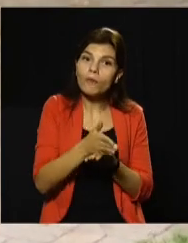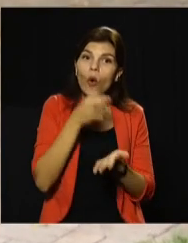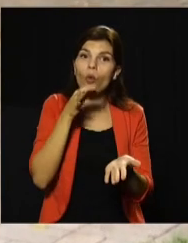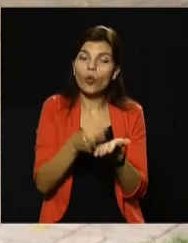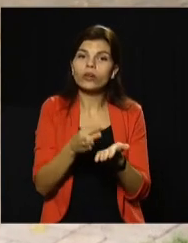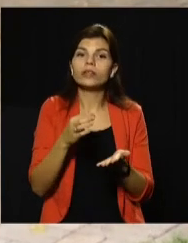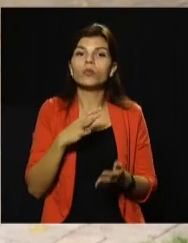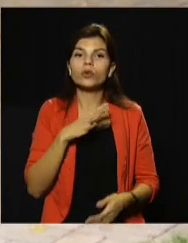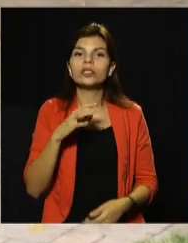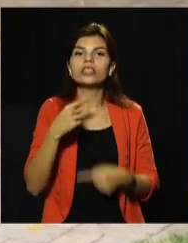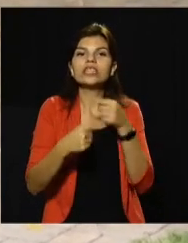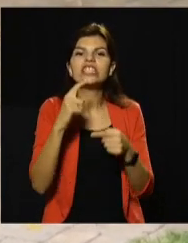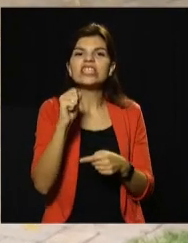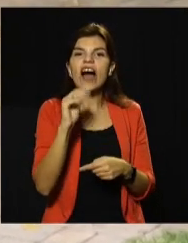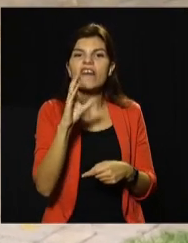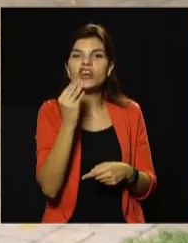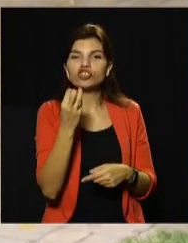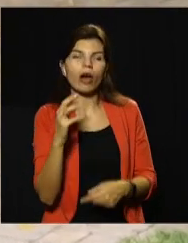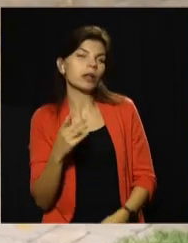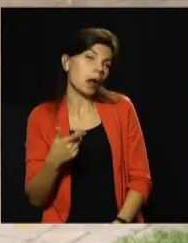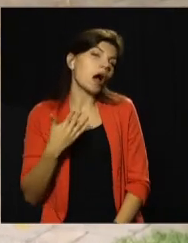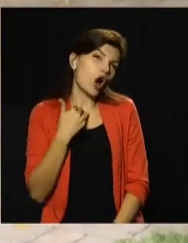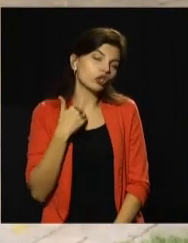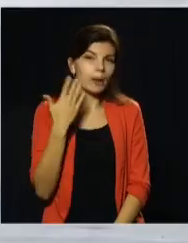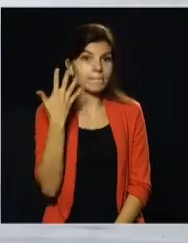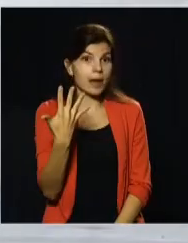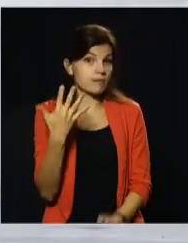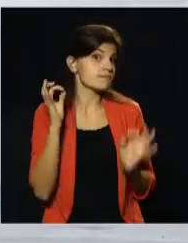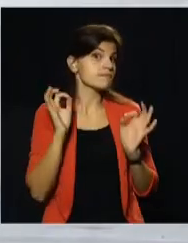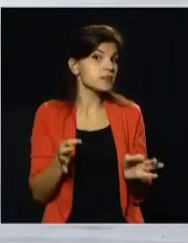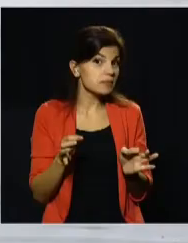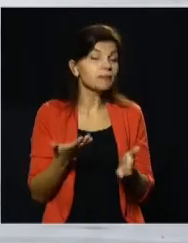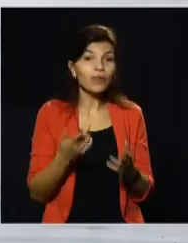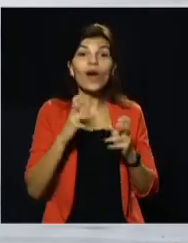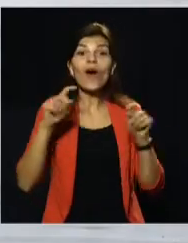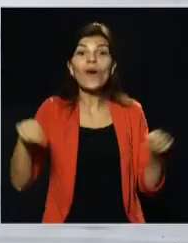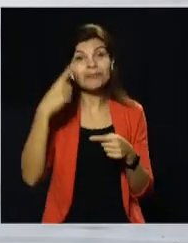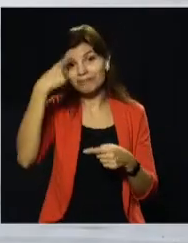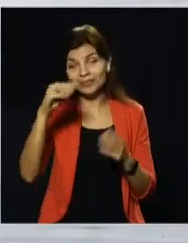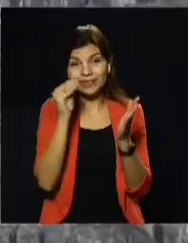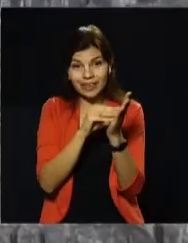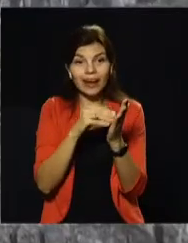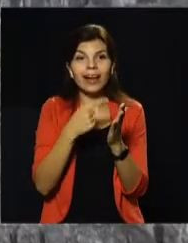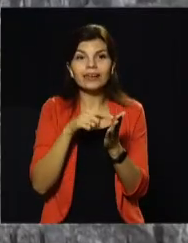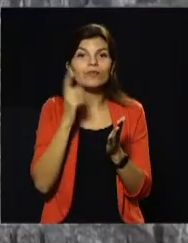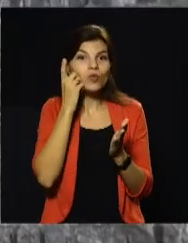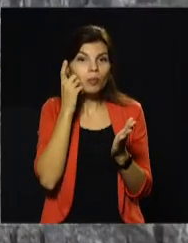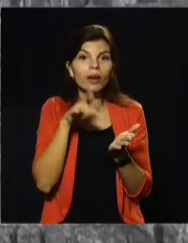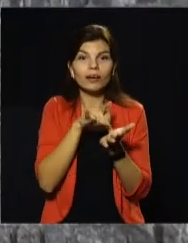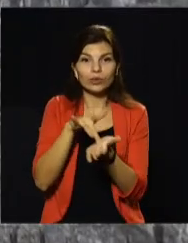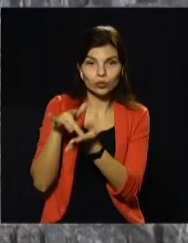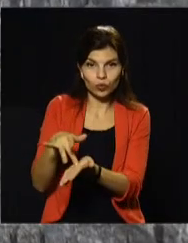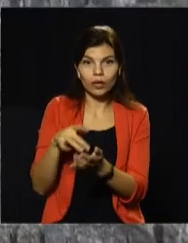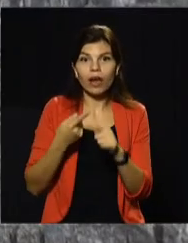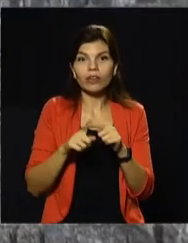указывалось в завещании? По-моему, 5. Правильно. Організатори сподіваються, такі смарт-екскурсії – пізнавальне дозвілля під